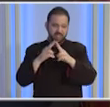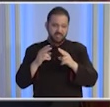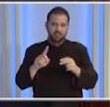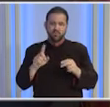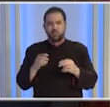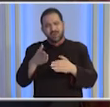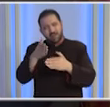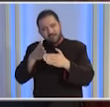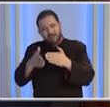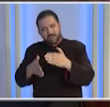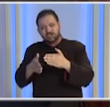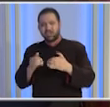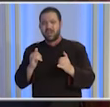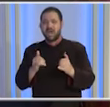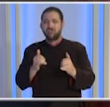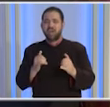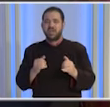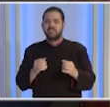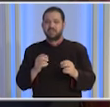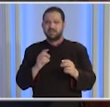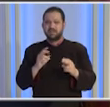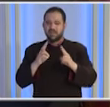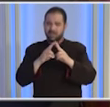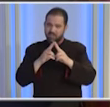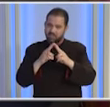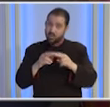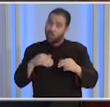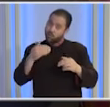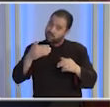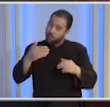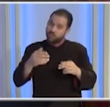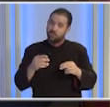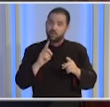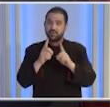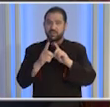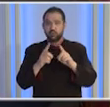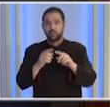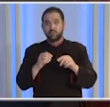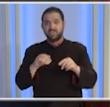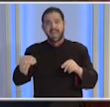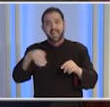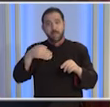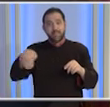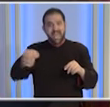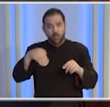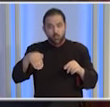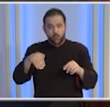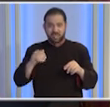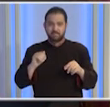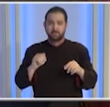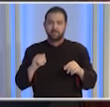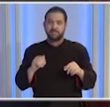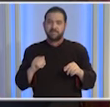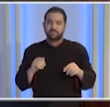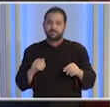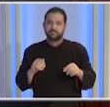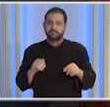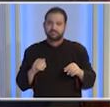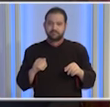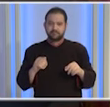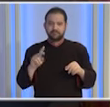mărginim numai la această ediție. Vom continua discuția și în ediția de miercuri a emisiunii noastre. Însă aș vrea să vă